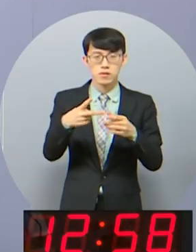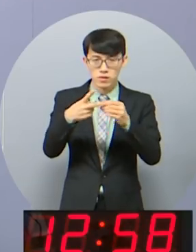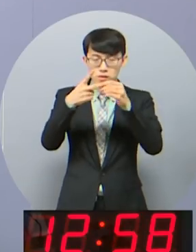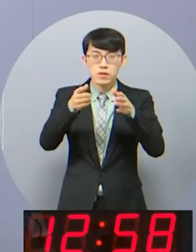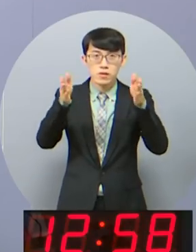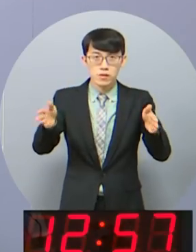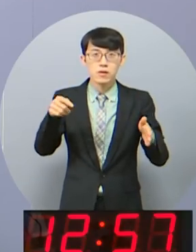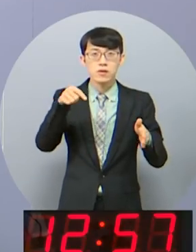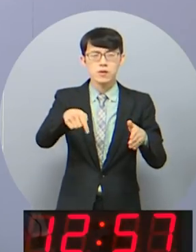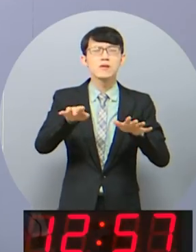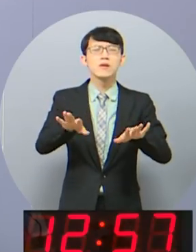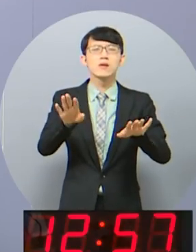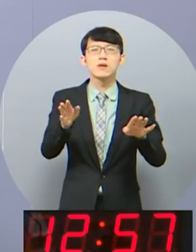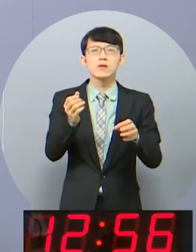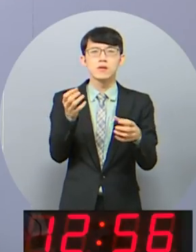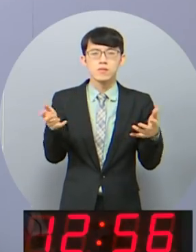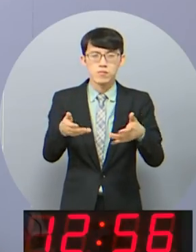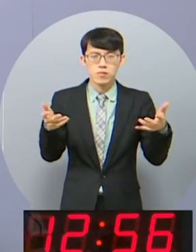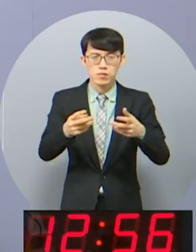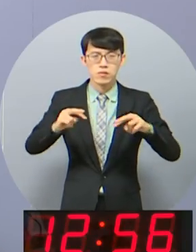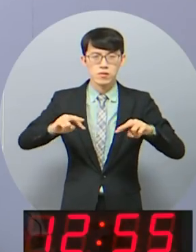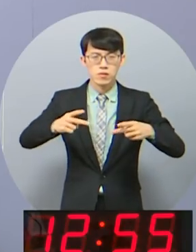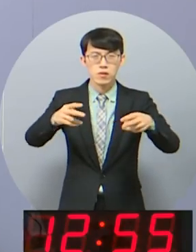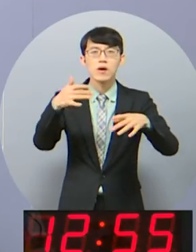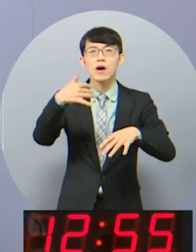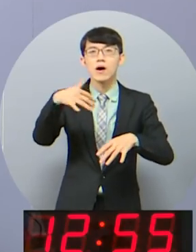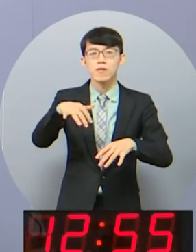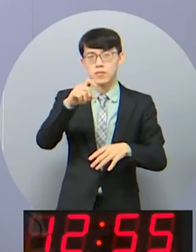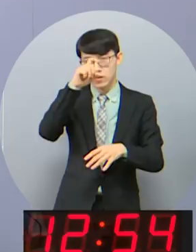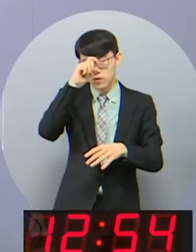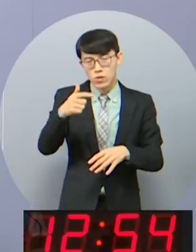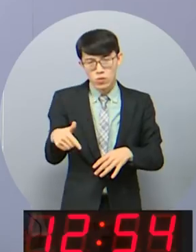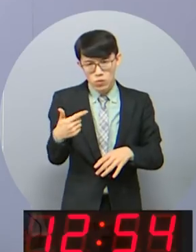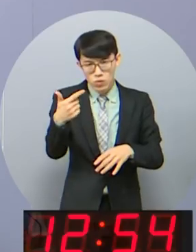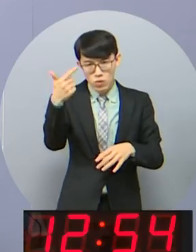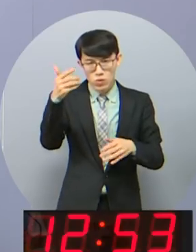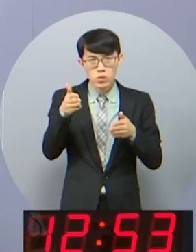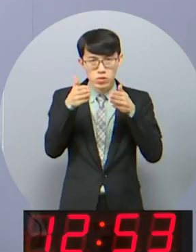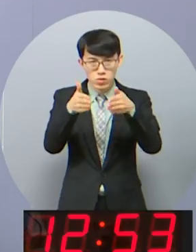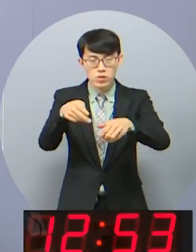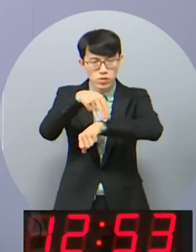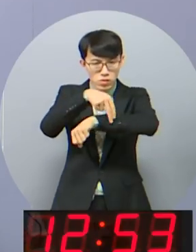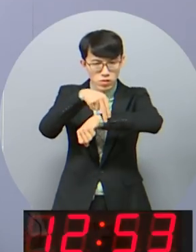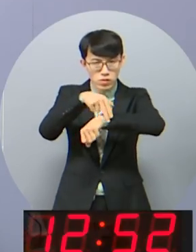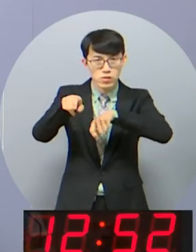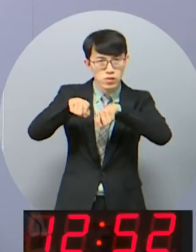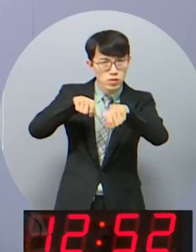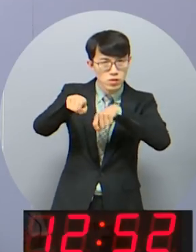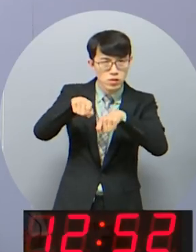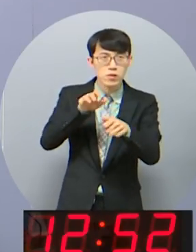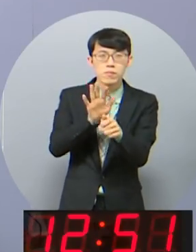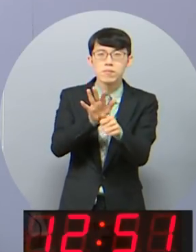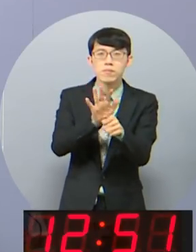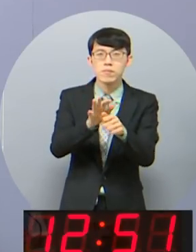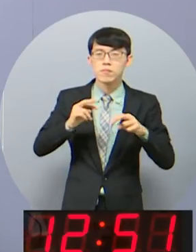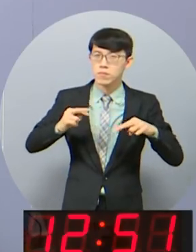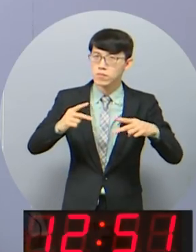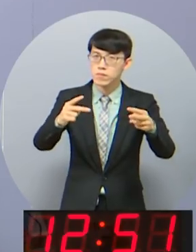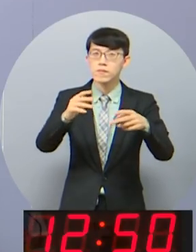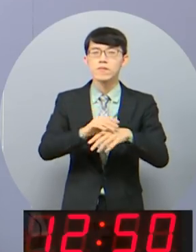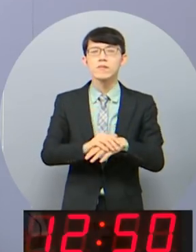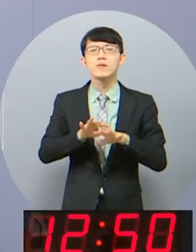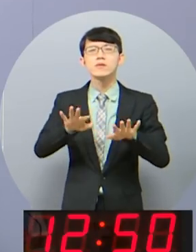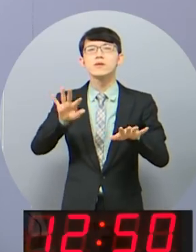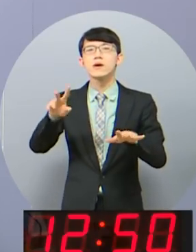一直还无开发，所以啊，咱就赶紧来开发做规划，吼、哦、啊，已经嘛二阶